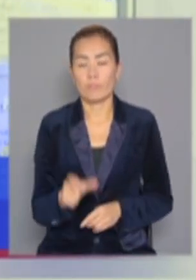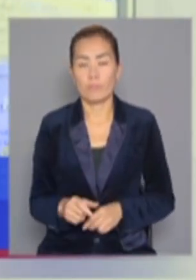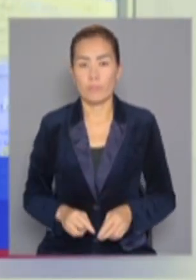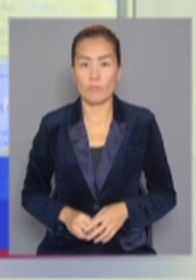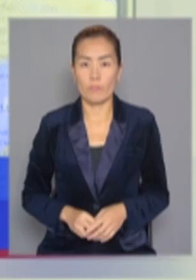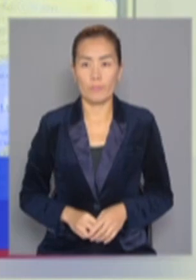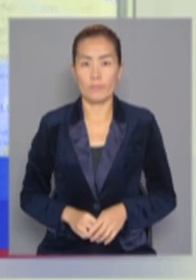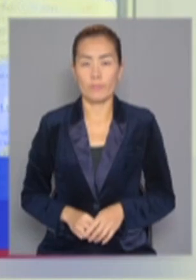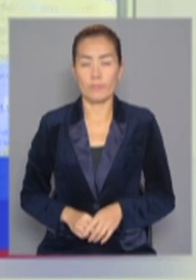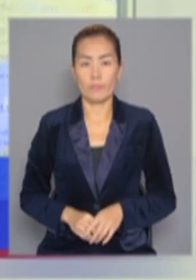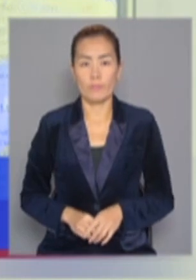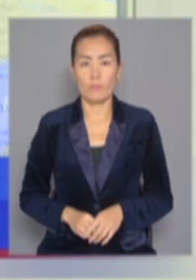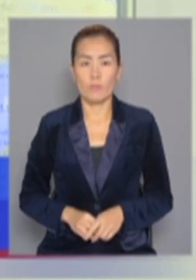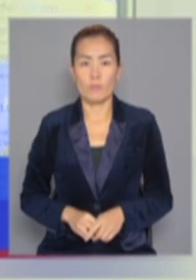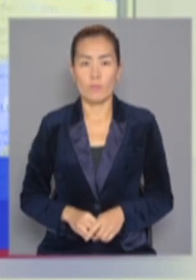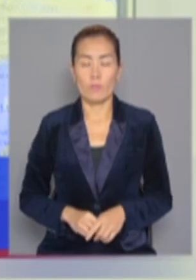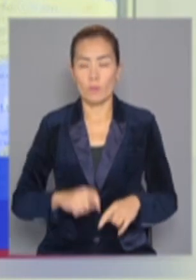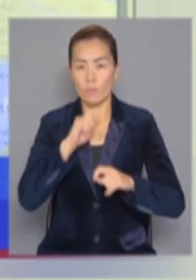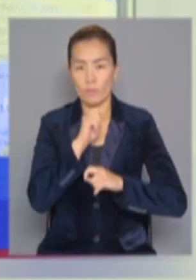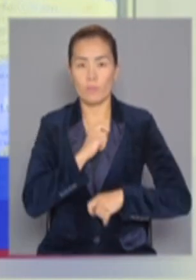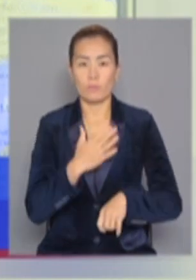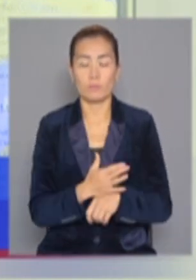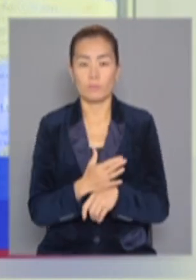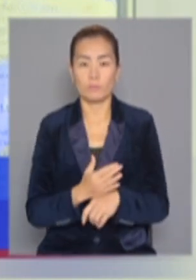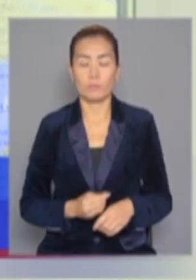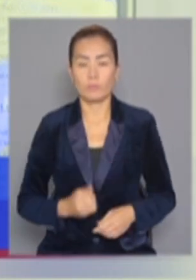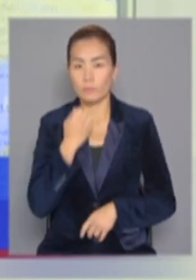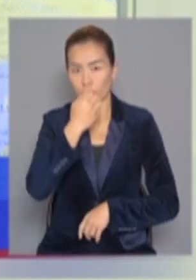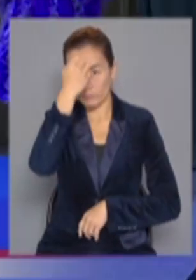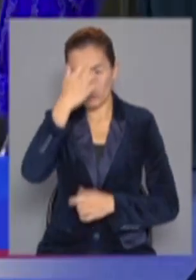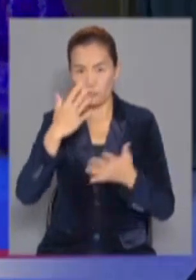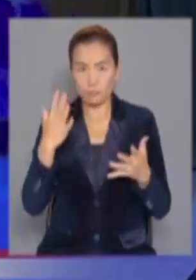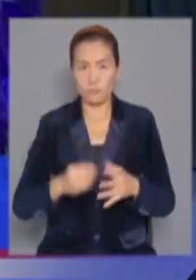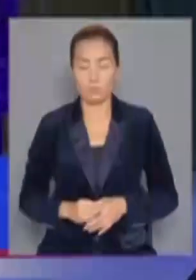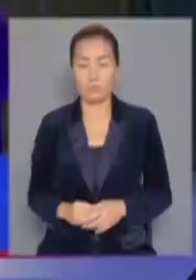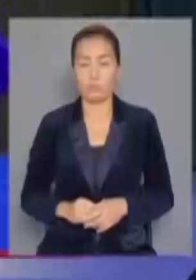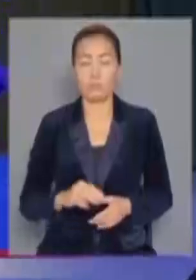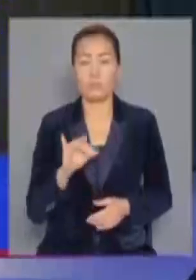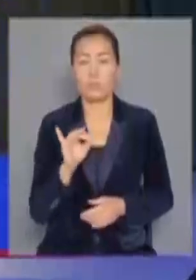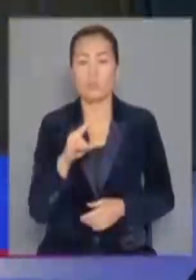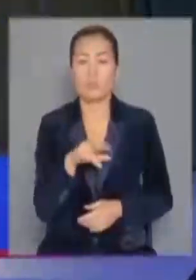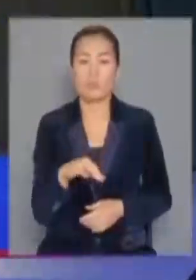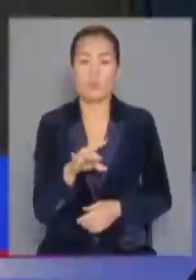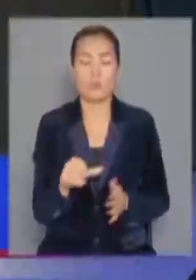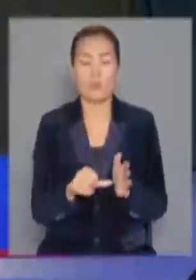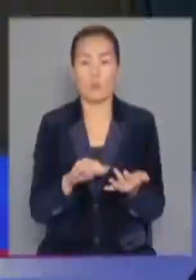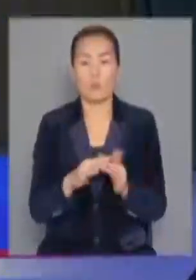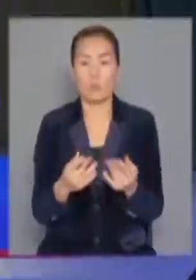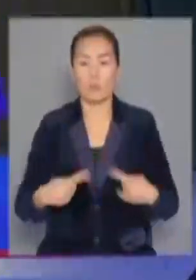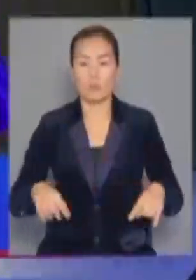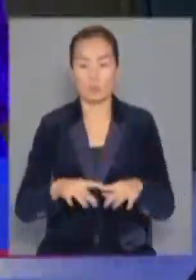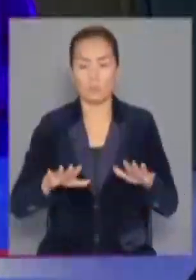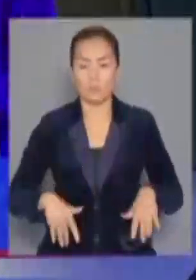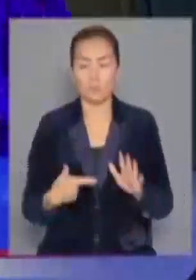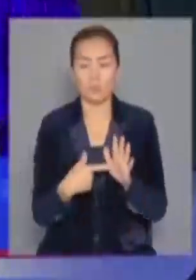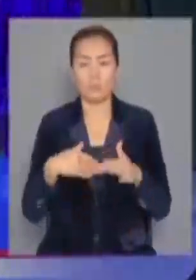Үйімізде отсақта шақырып алып осындай марапатқа ие болып жатырмыз. Рахмет көп көп. Жалпы Индер ауданындағы 6 ауылдық округтегі